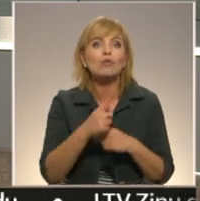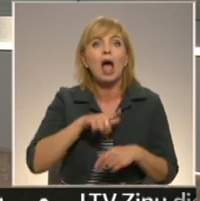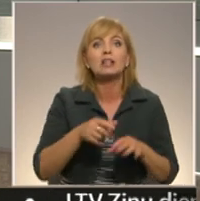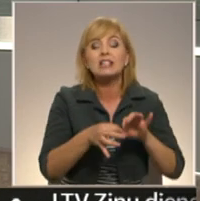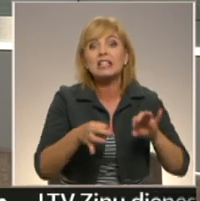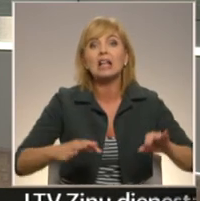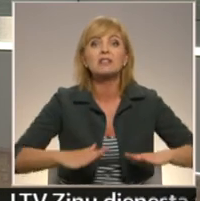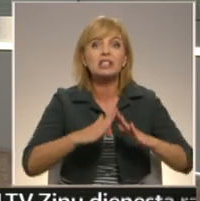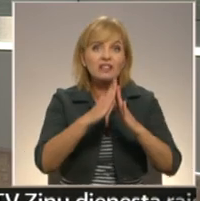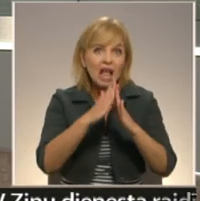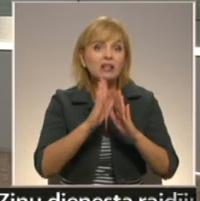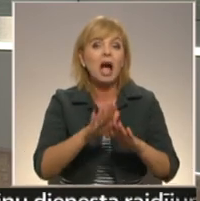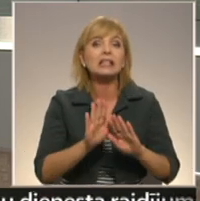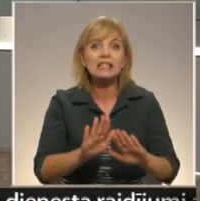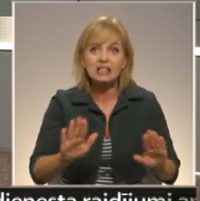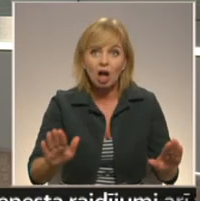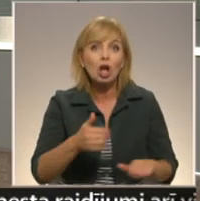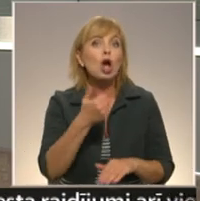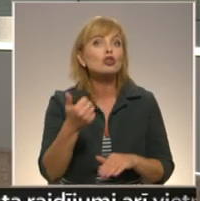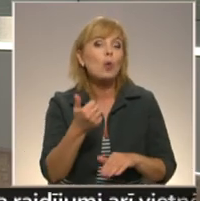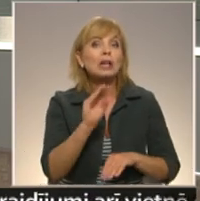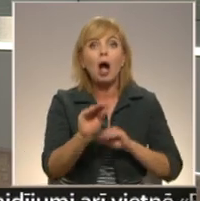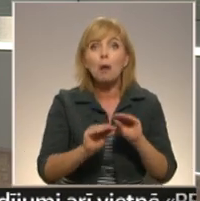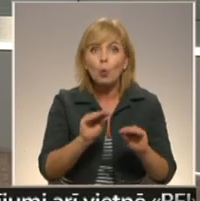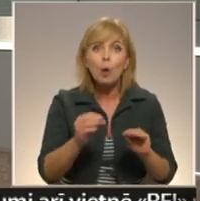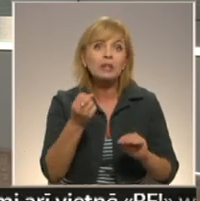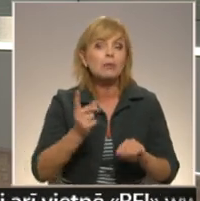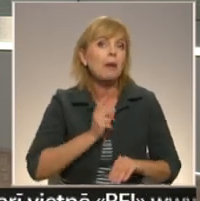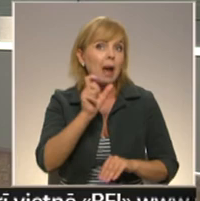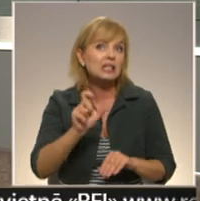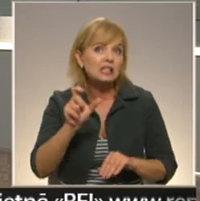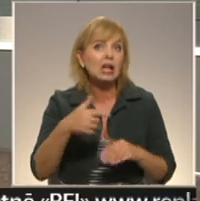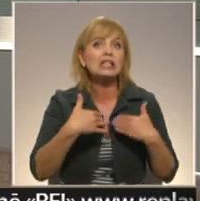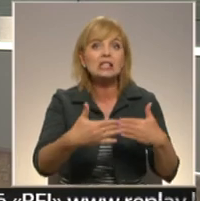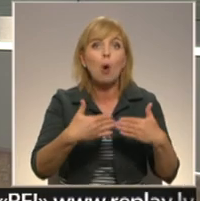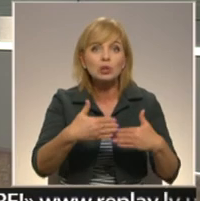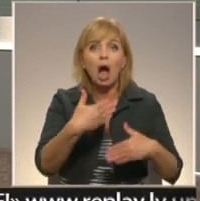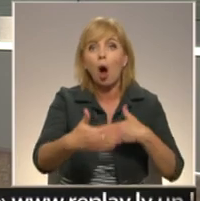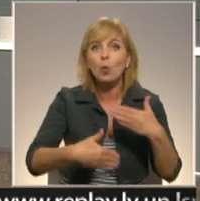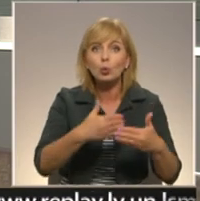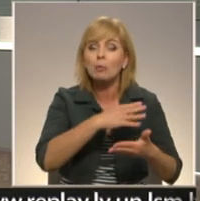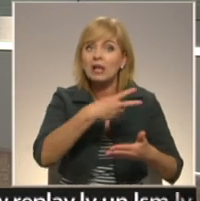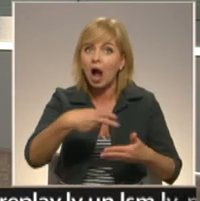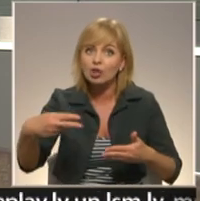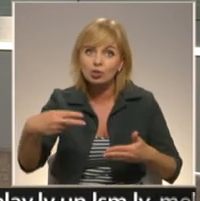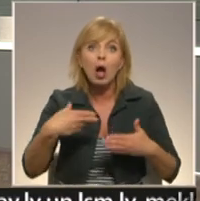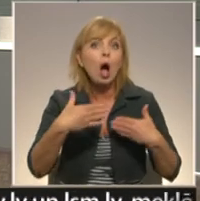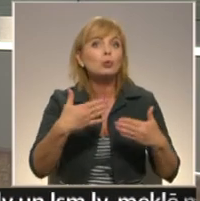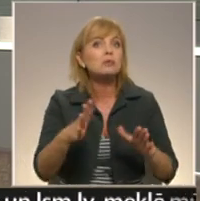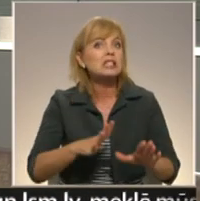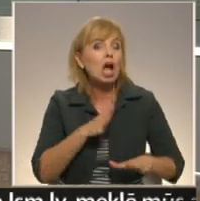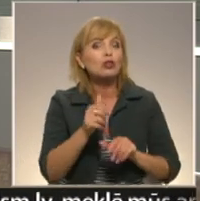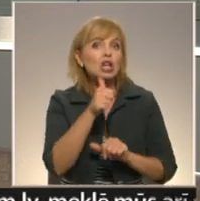tajā apkopoti 12 meistari izaustie audumu raksti. Audējs sagatavojušas arī īpašu dāvanu Latvijas simtgadei – Ķekavas